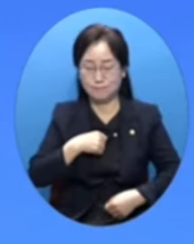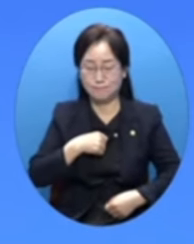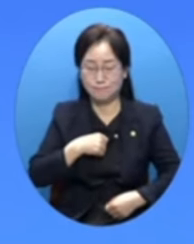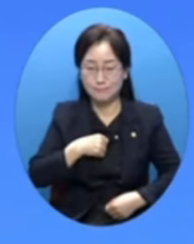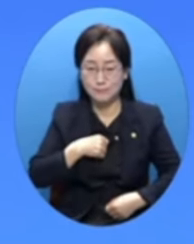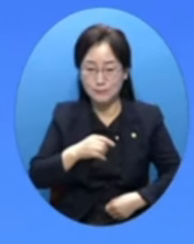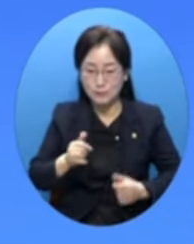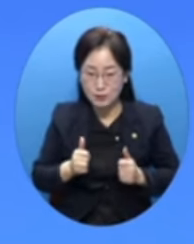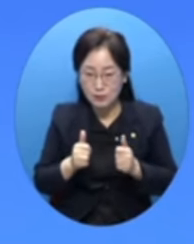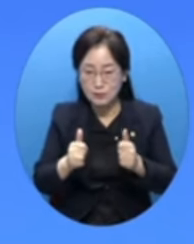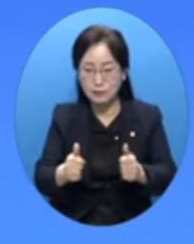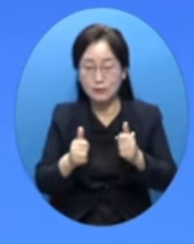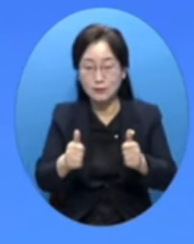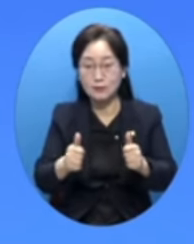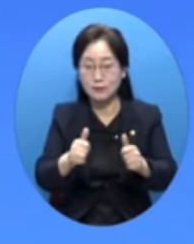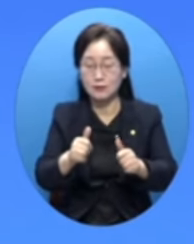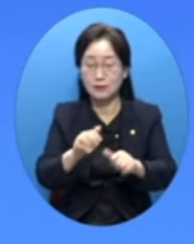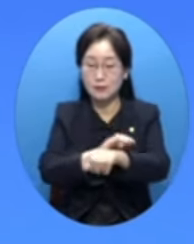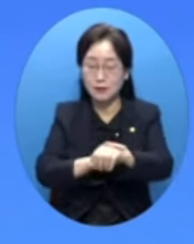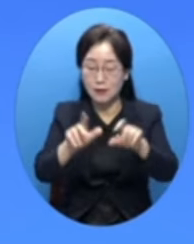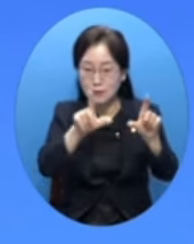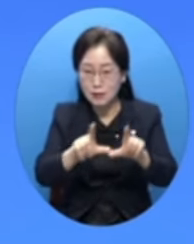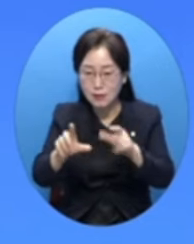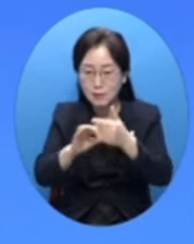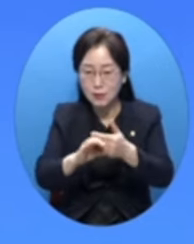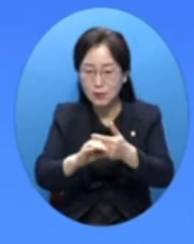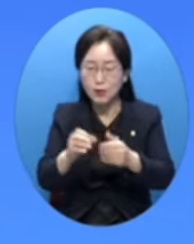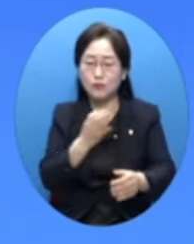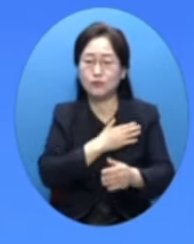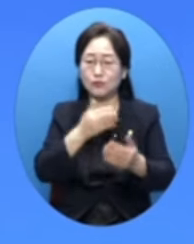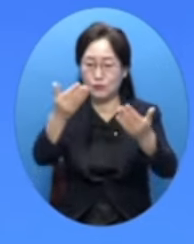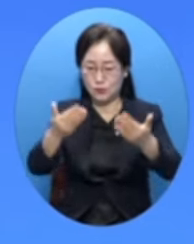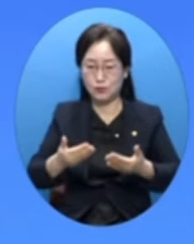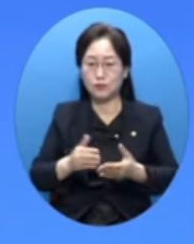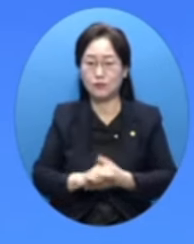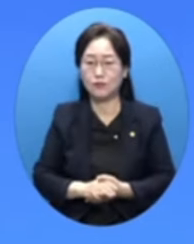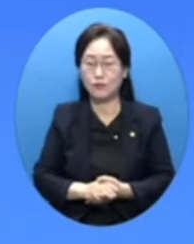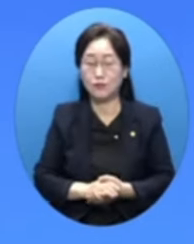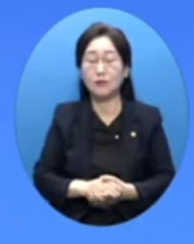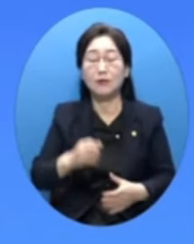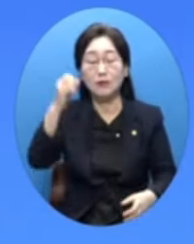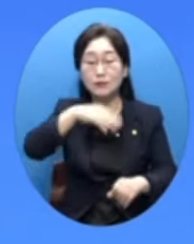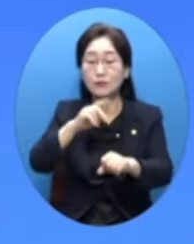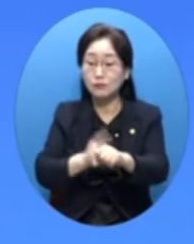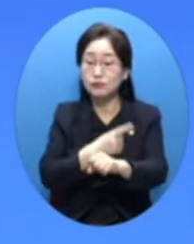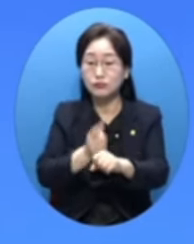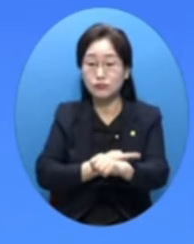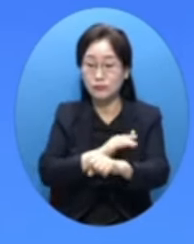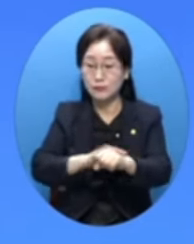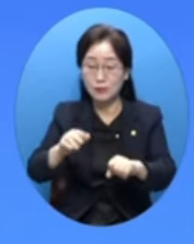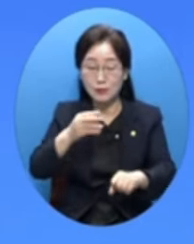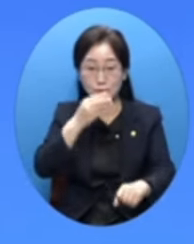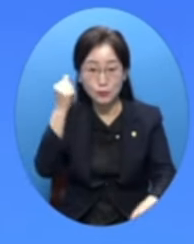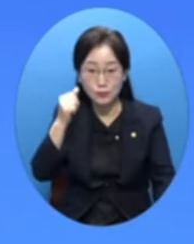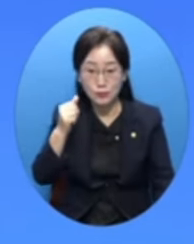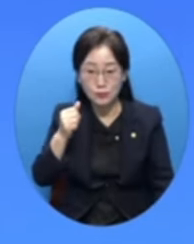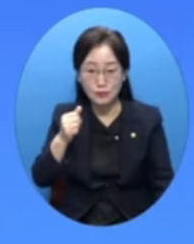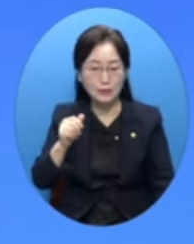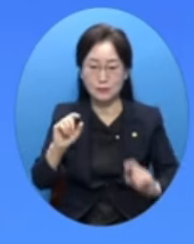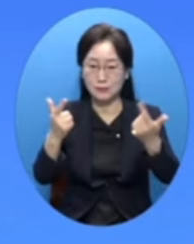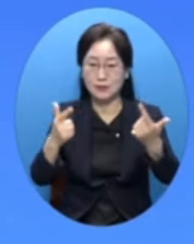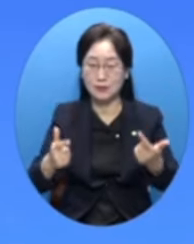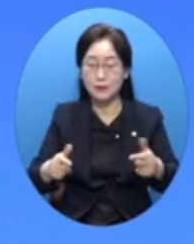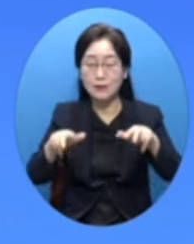살면 우리에게 부여의 선물을 주시는 것입니다 그냥 저절로 우리가 잘 되는 것이 아니라 우리가 있는